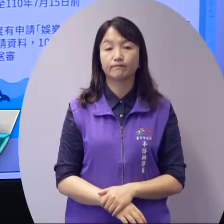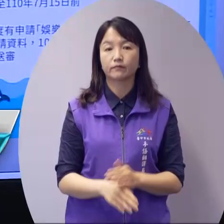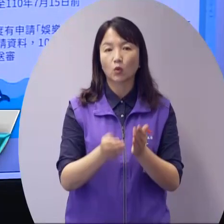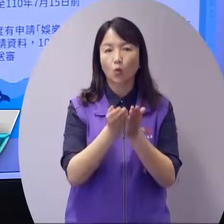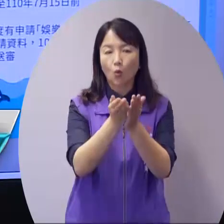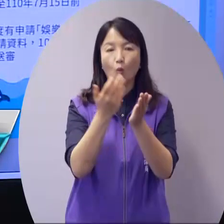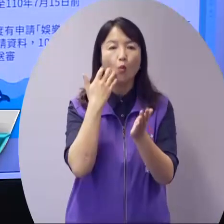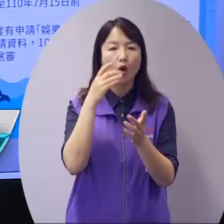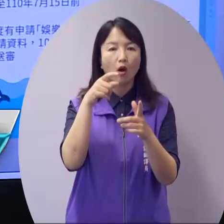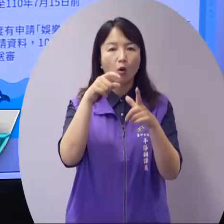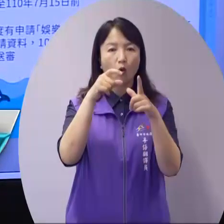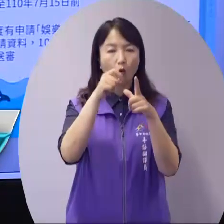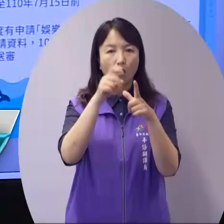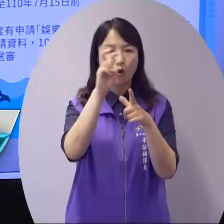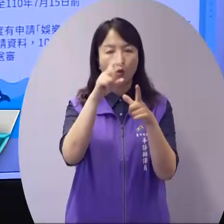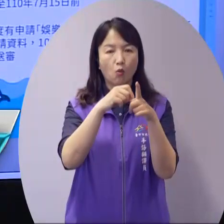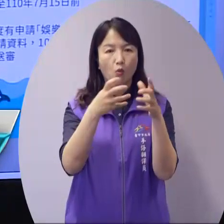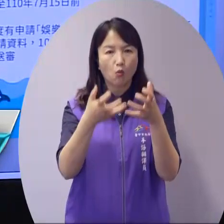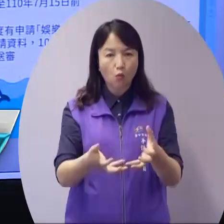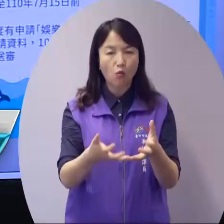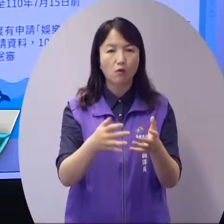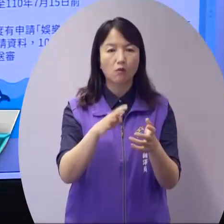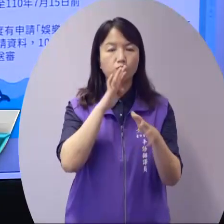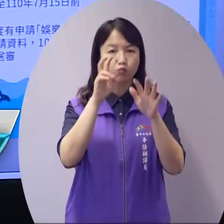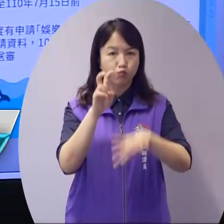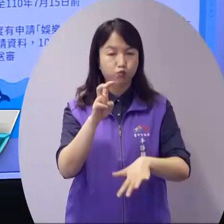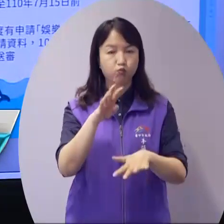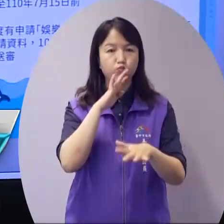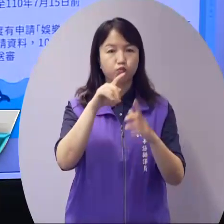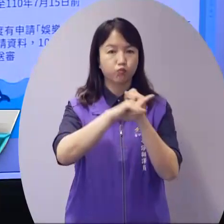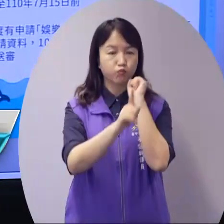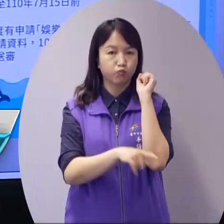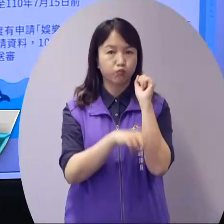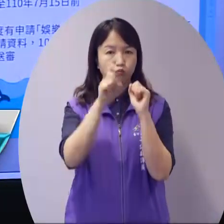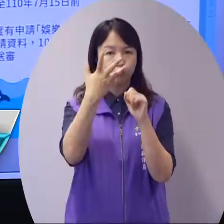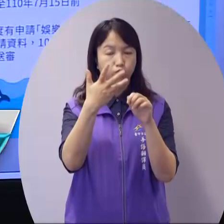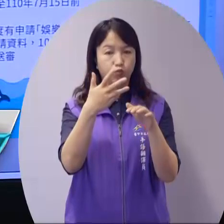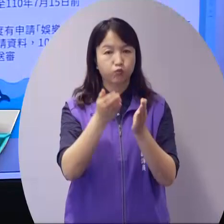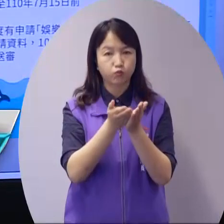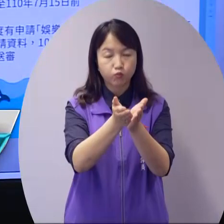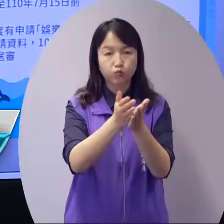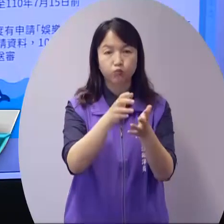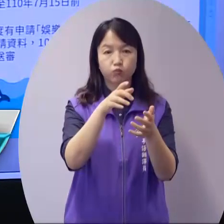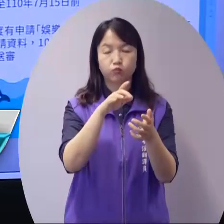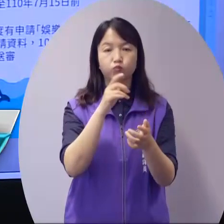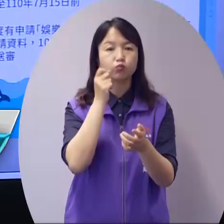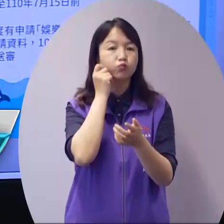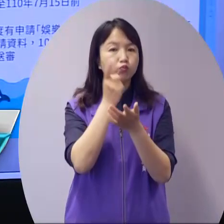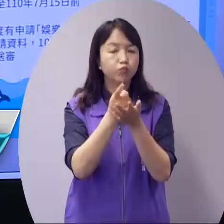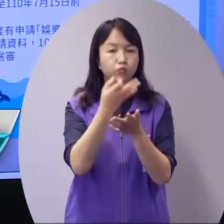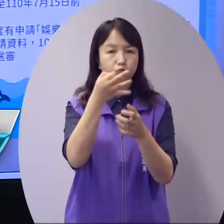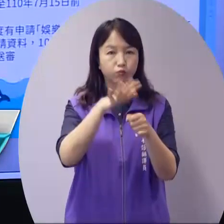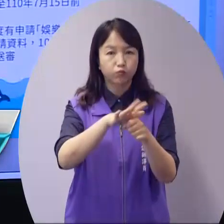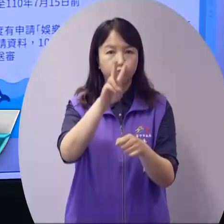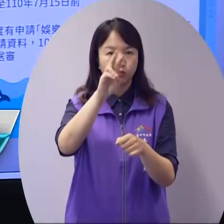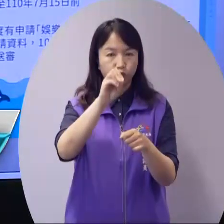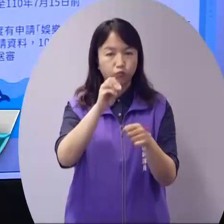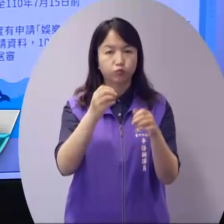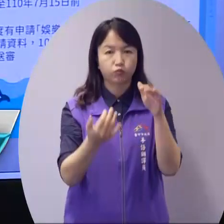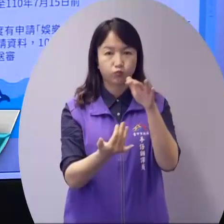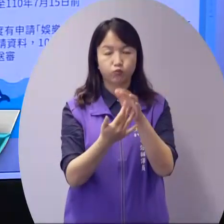位未满20吨，或船长未满18公尺，每艘船每月补贴20,000元，也是补贴